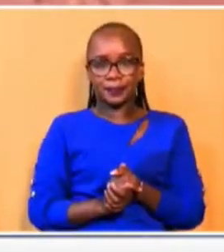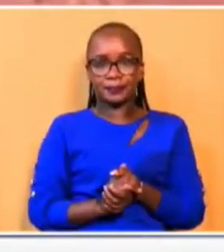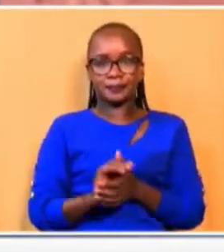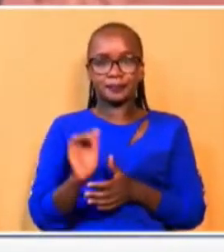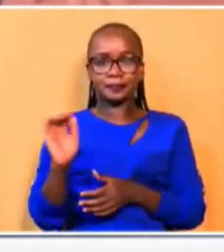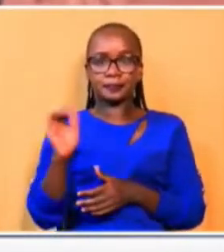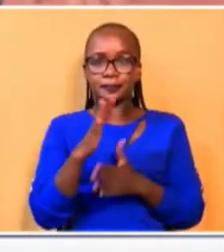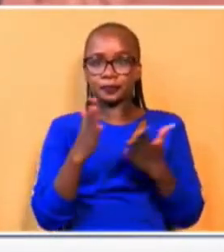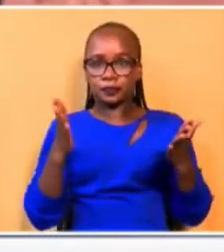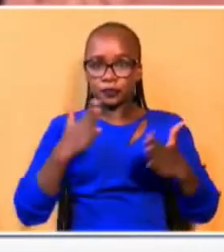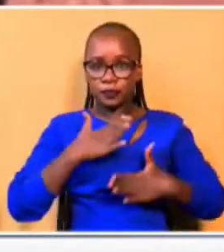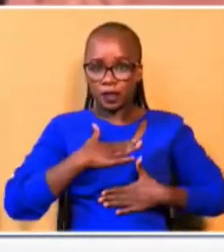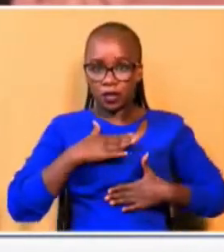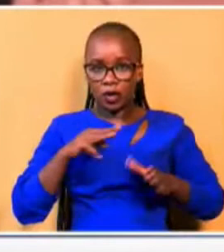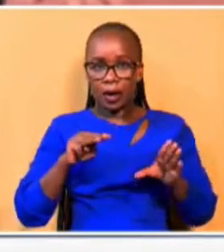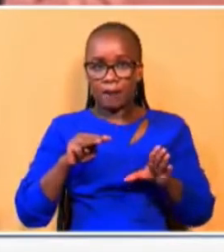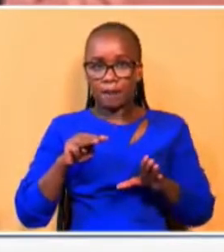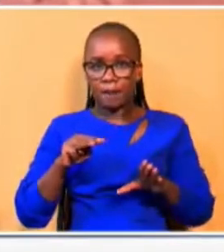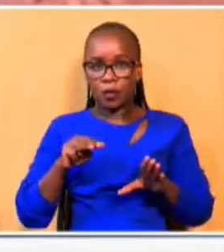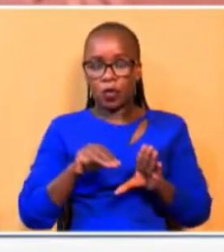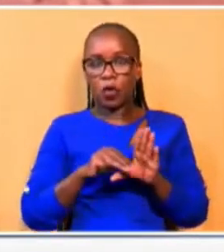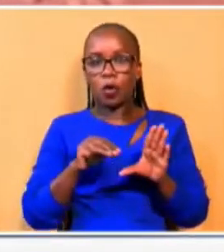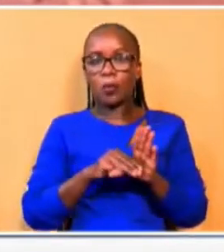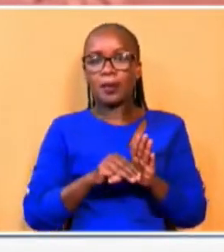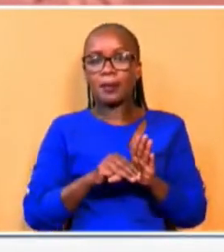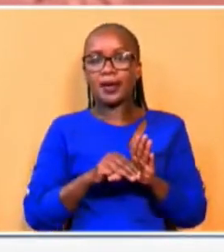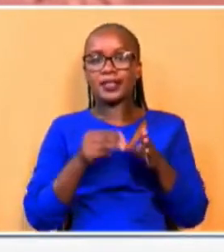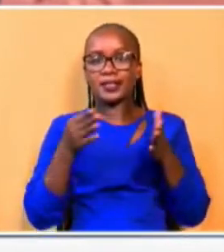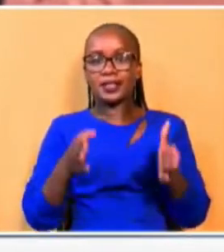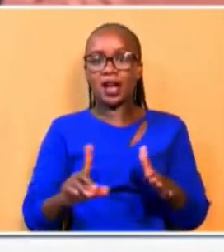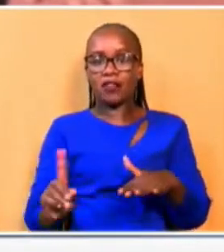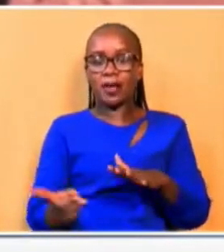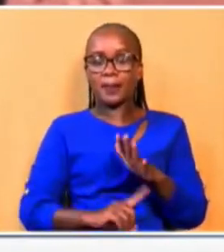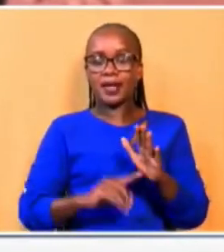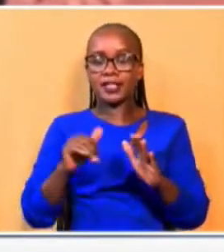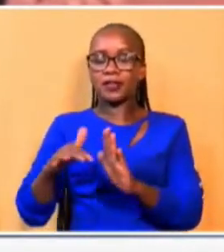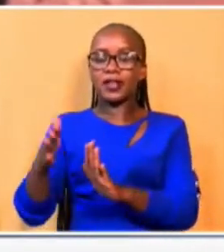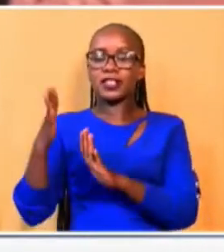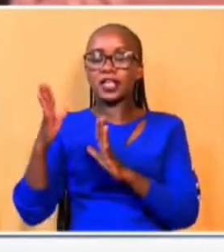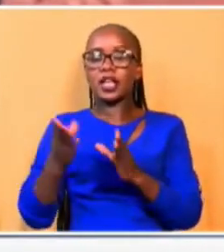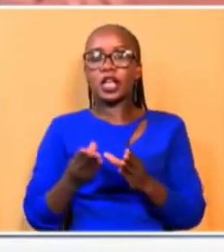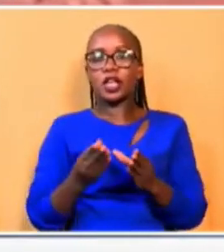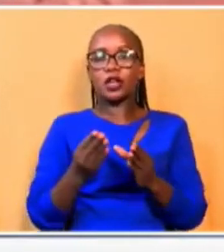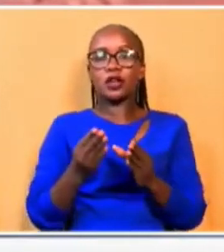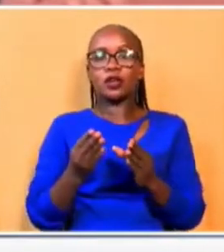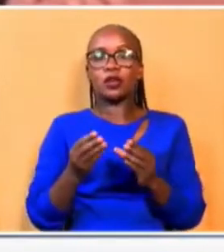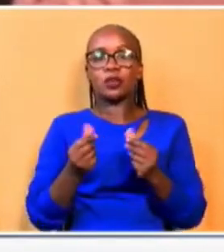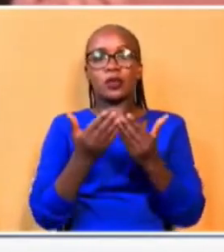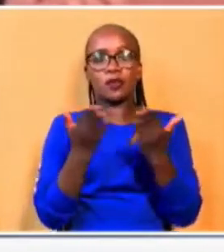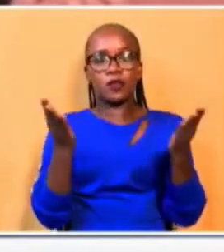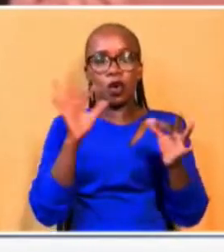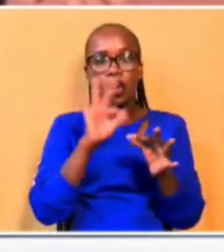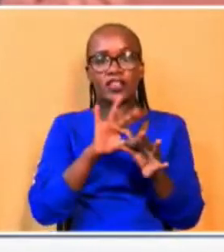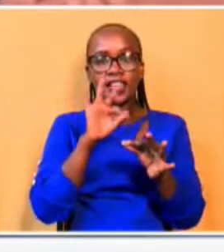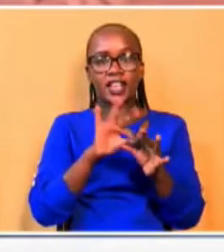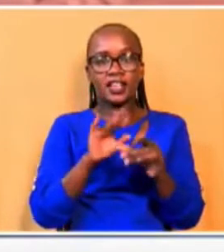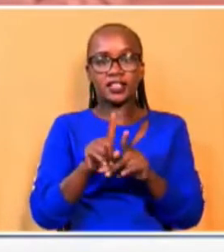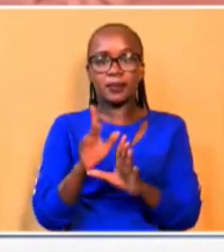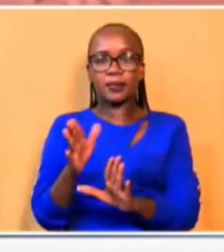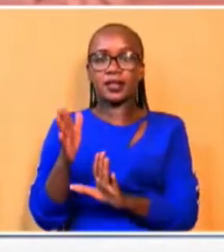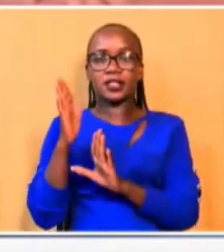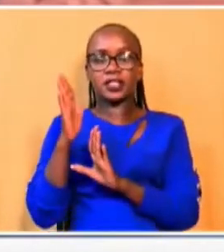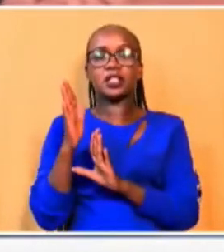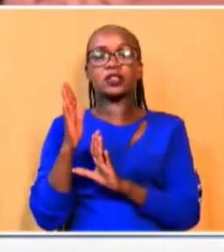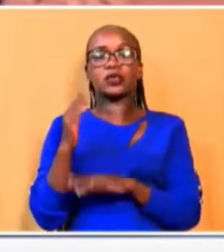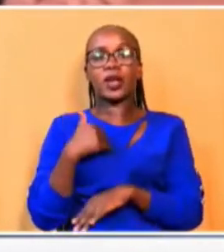the honorable members of this committee that I think we are duty bound as the Minister of Interior to brief you on our preparations for elections and the security